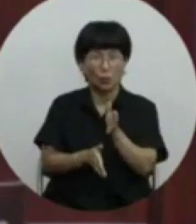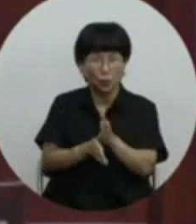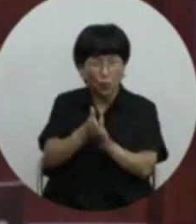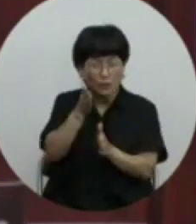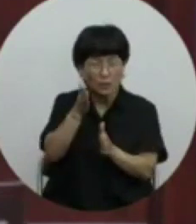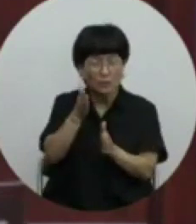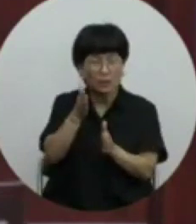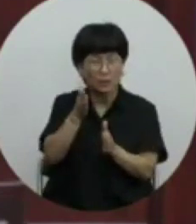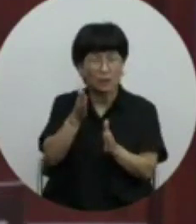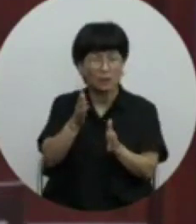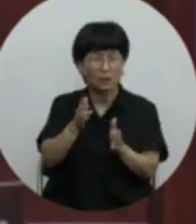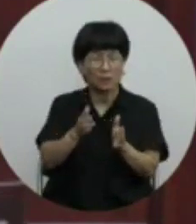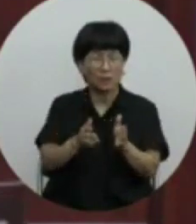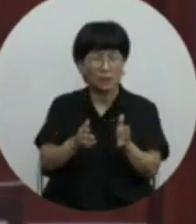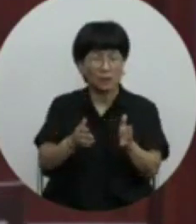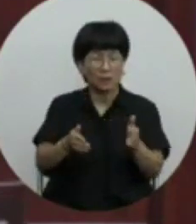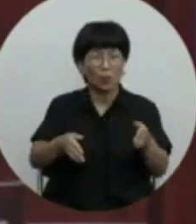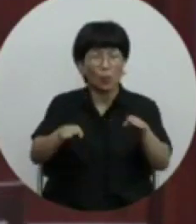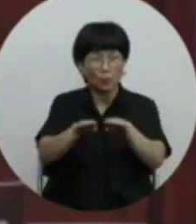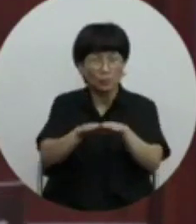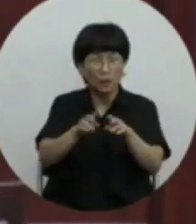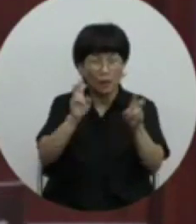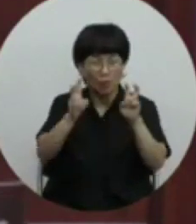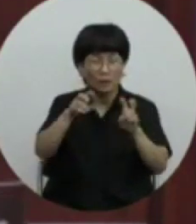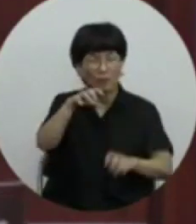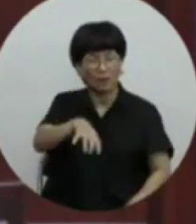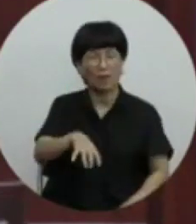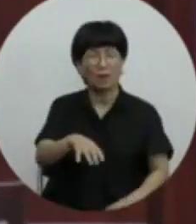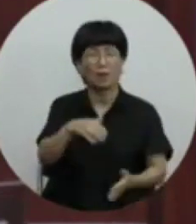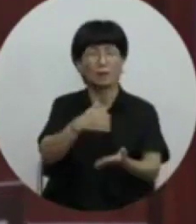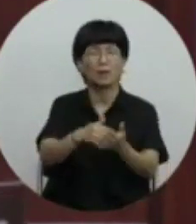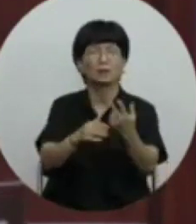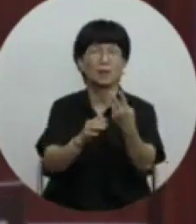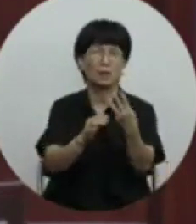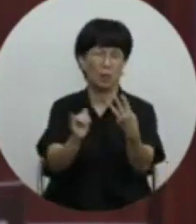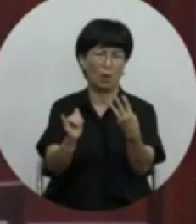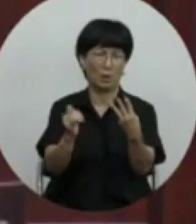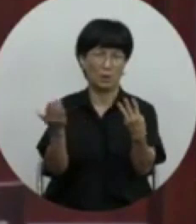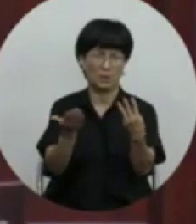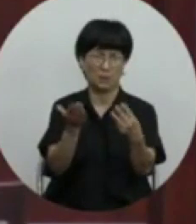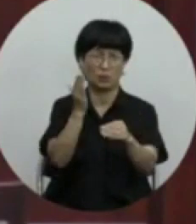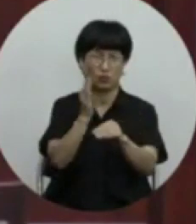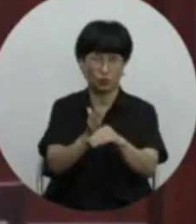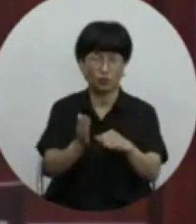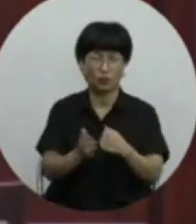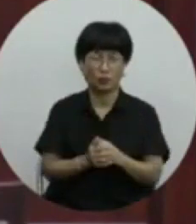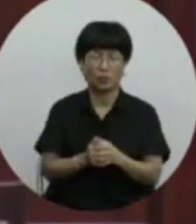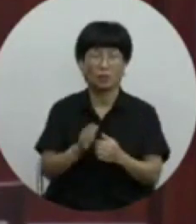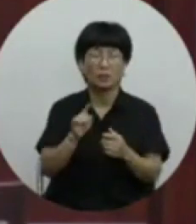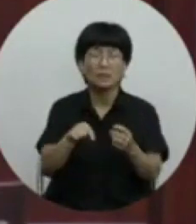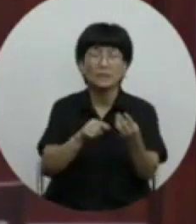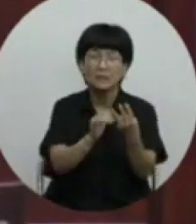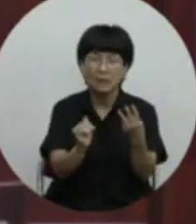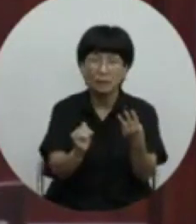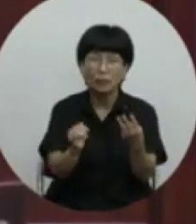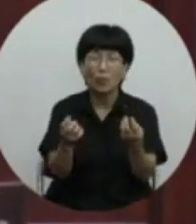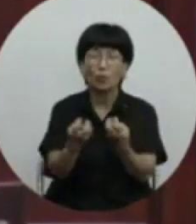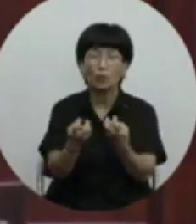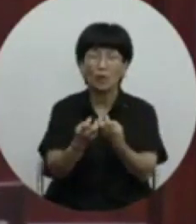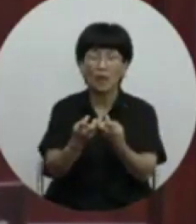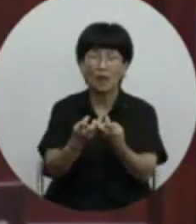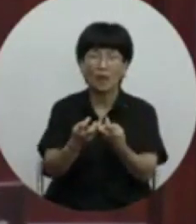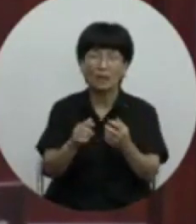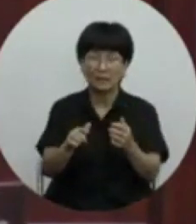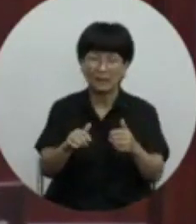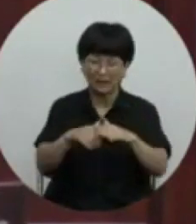산업단지팀인가요? 세 명이 일하고 있습니다. 세 명이 앞으로 15개의 산업단지 언제까지